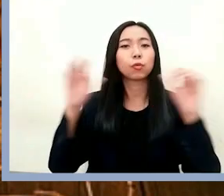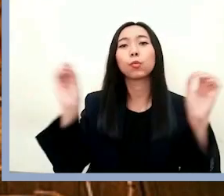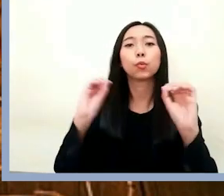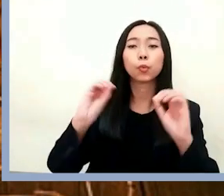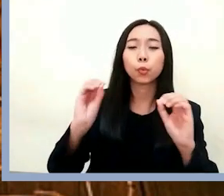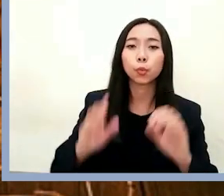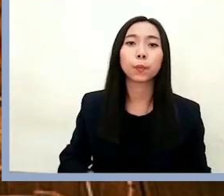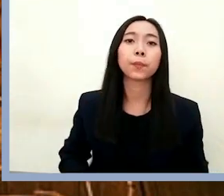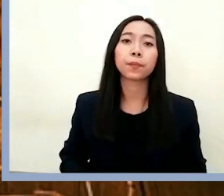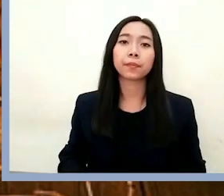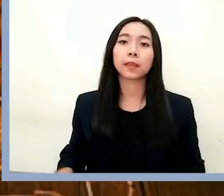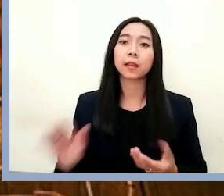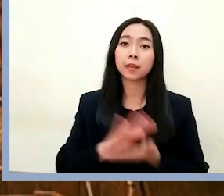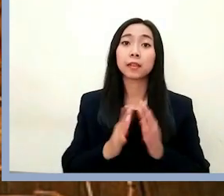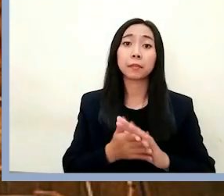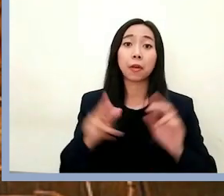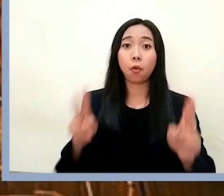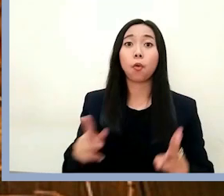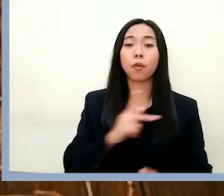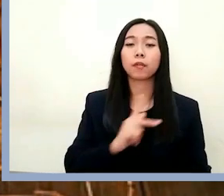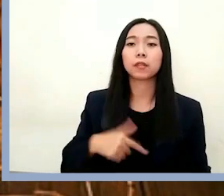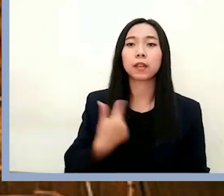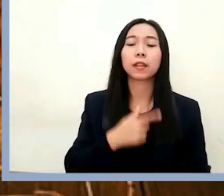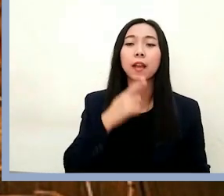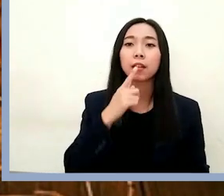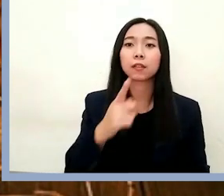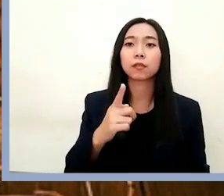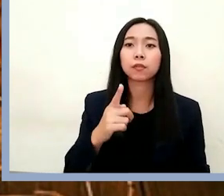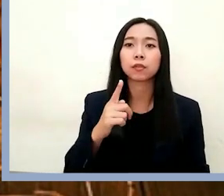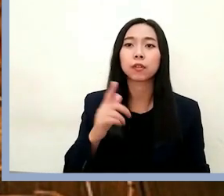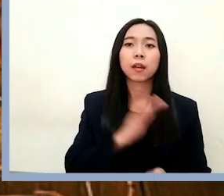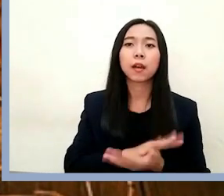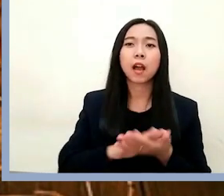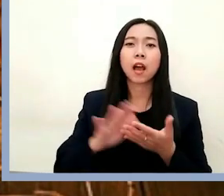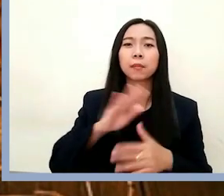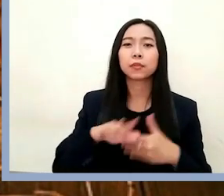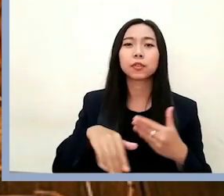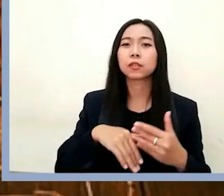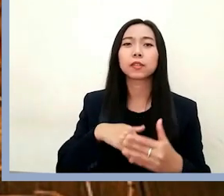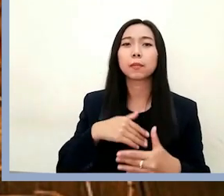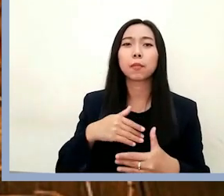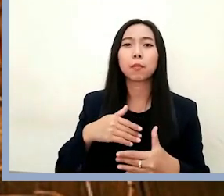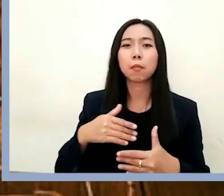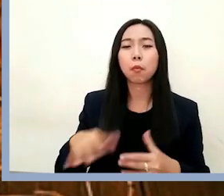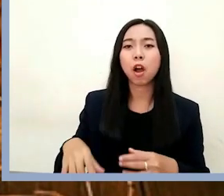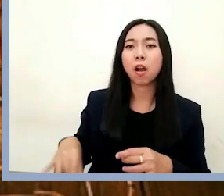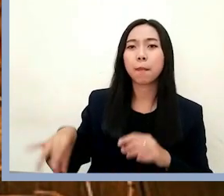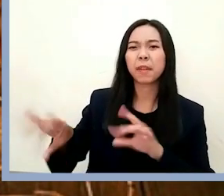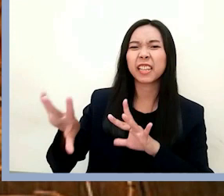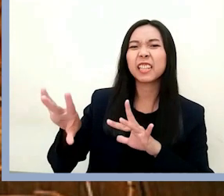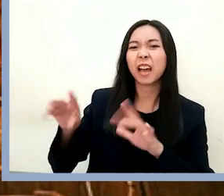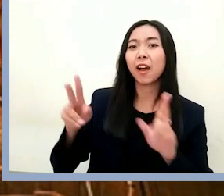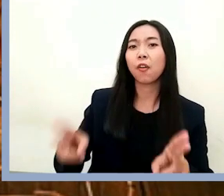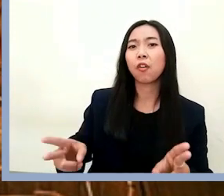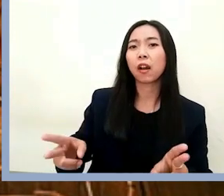sebagai umat percaya kita harus menghapus segala bentuk penghinaan dan kata-kata